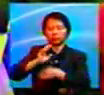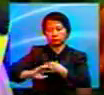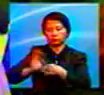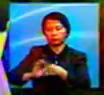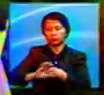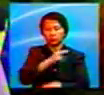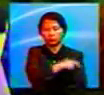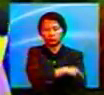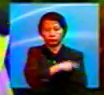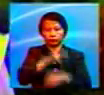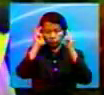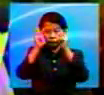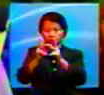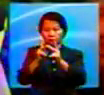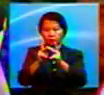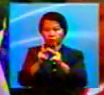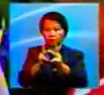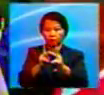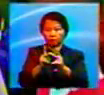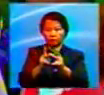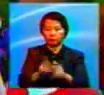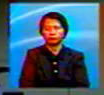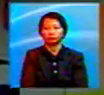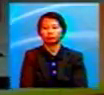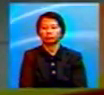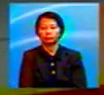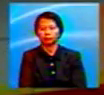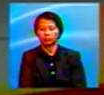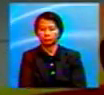hospital HDA Kuantan, Hospital Pekan dan Muazzam.